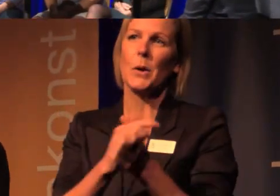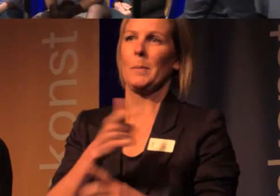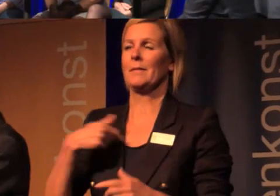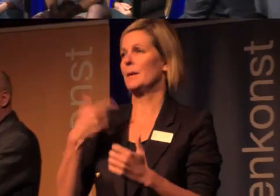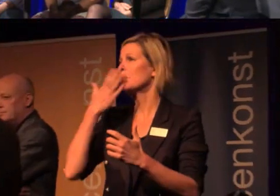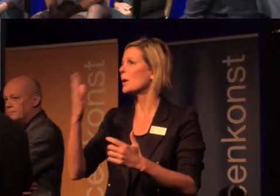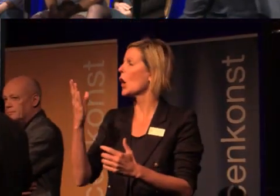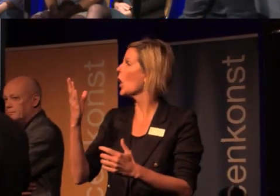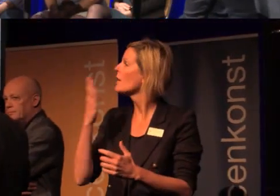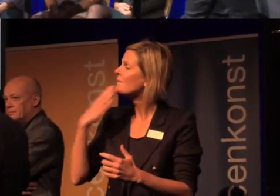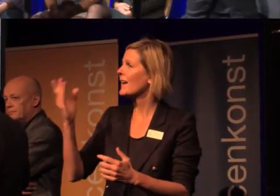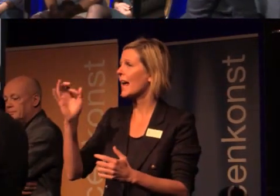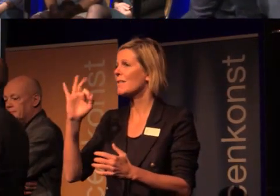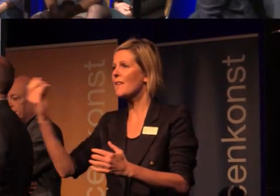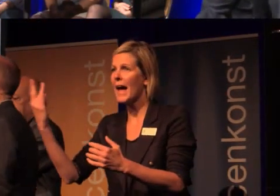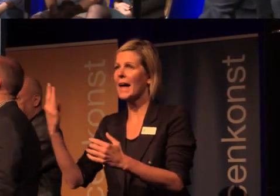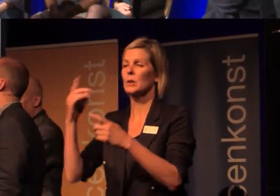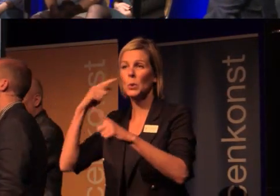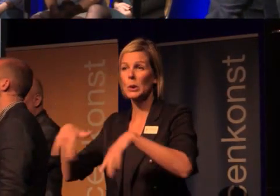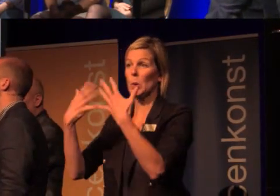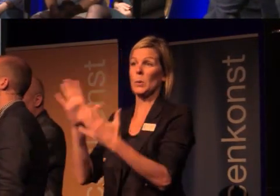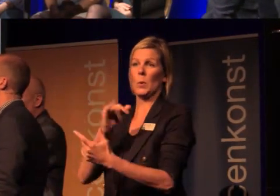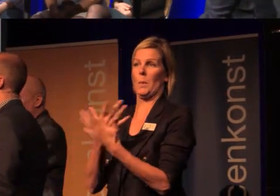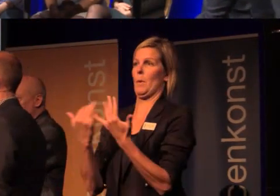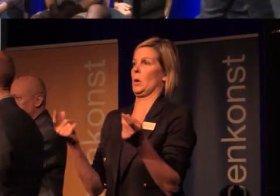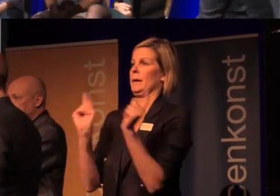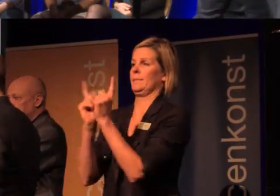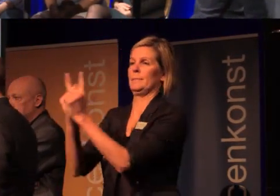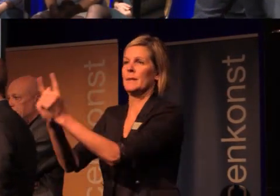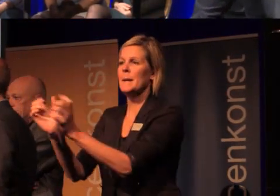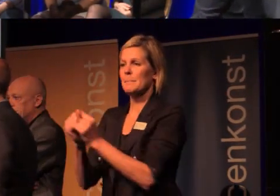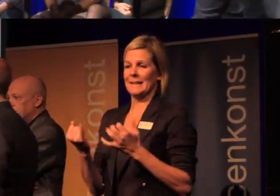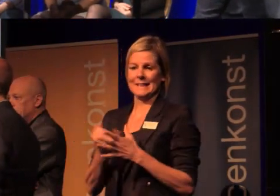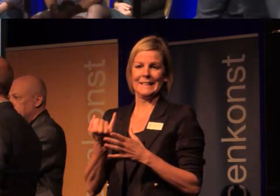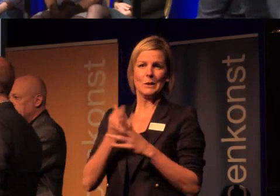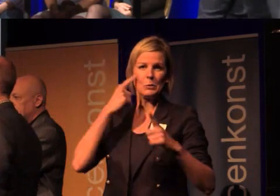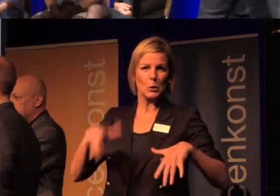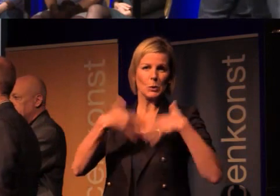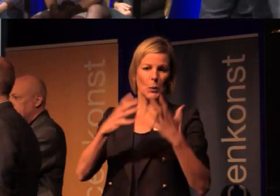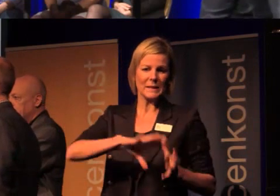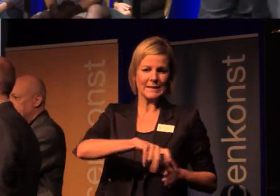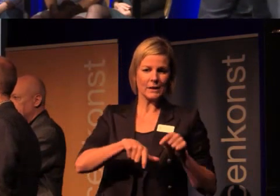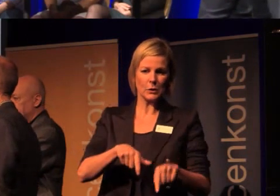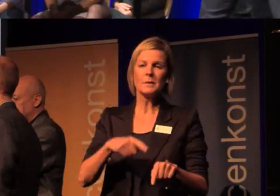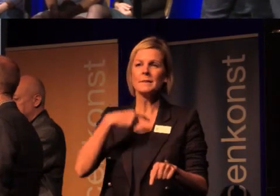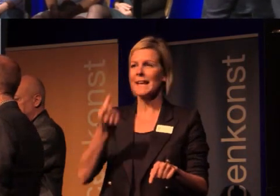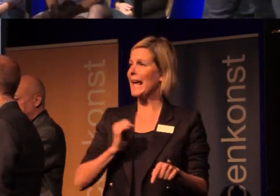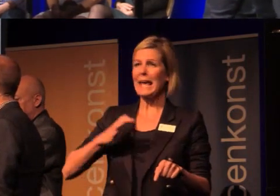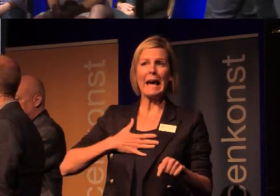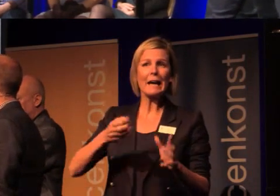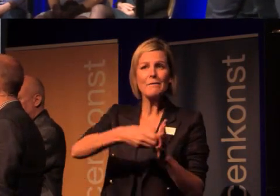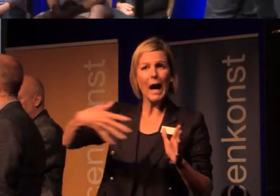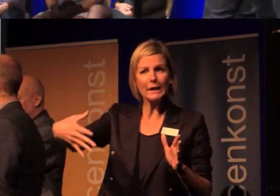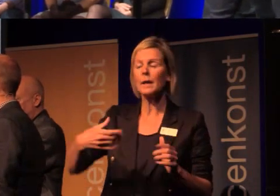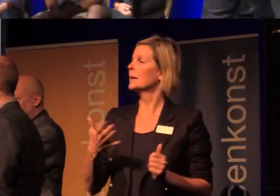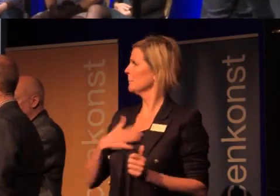välfärden, den är en mötesplats och så vidare. Samtidigt så talas det inom kultursektorn inte minst om att kulturen har ett egenvärde. Jag